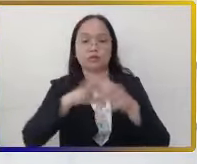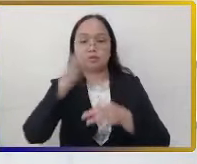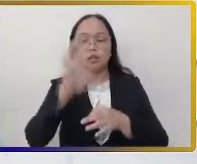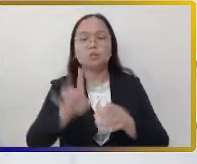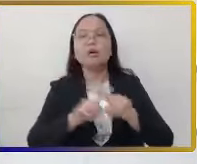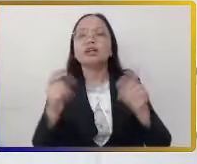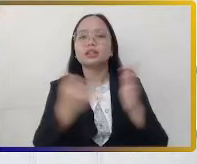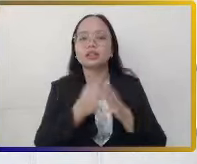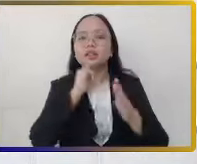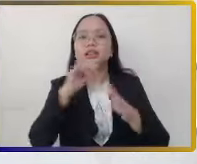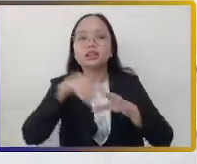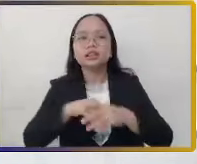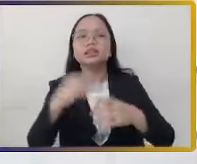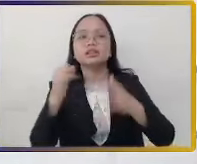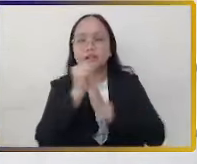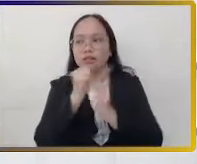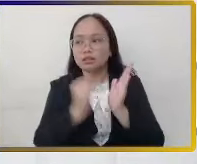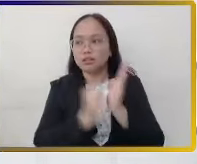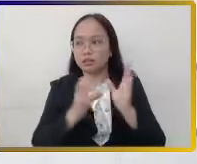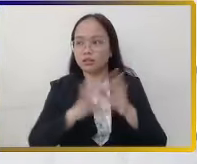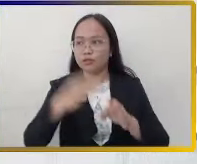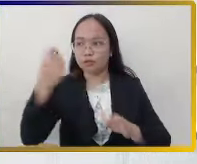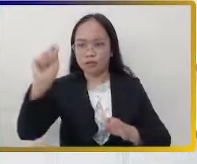na sa standard ng fellowship.